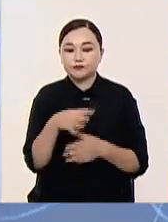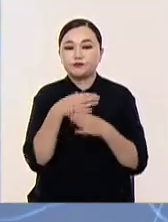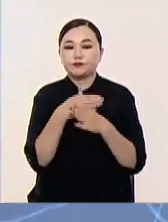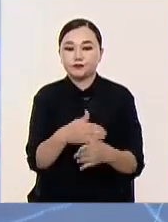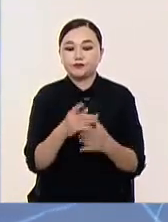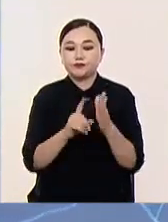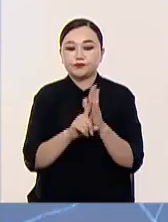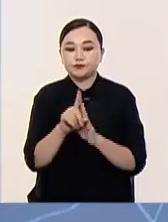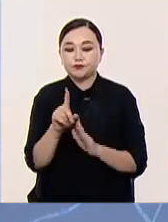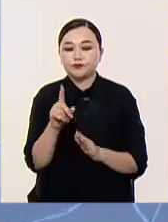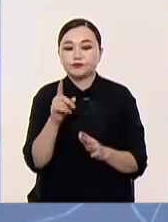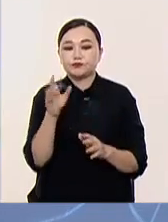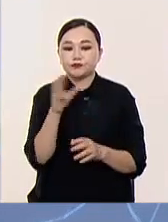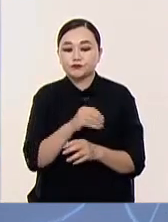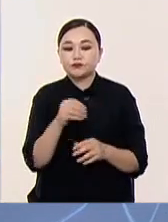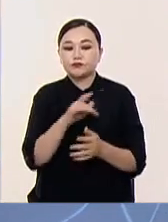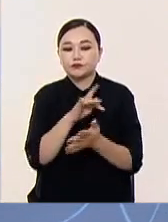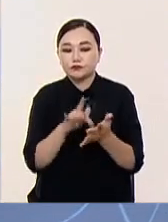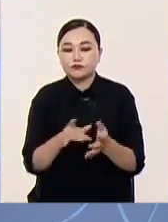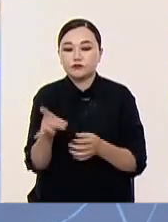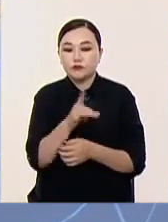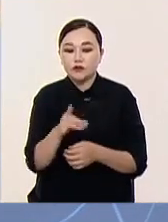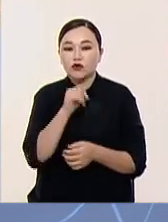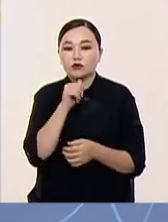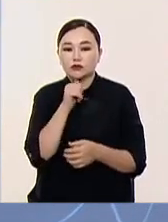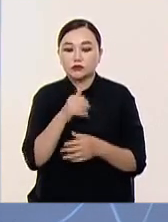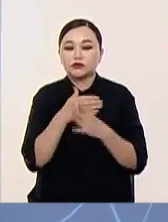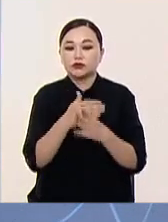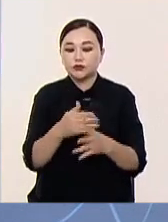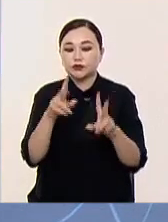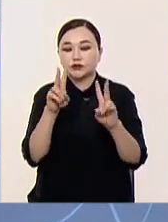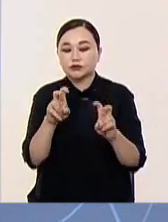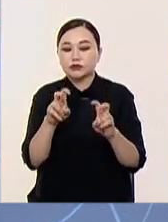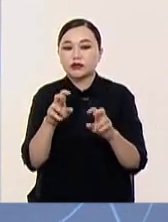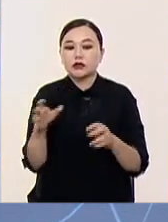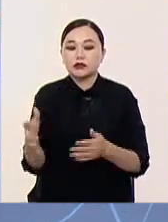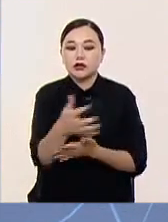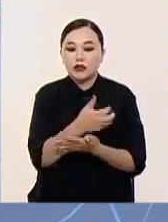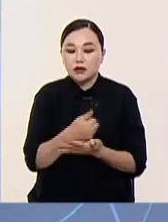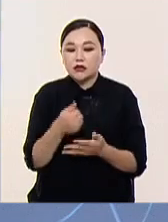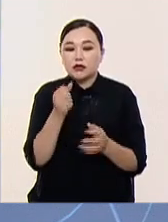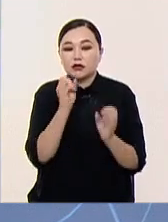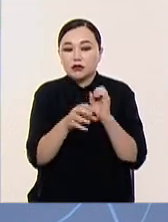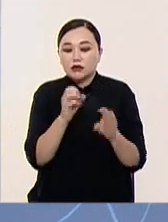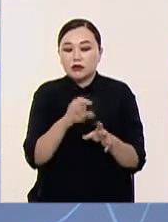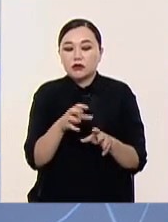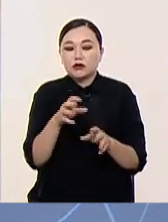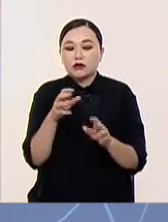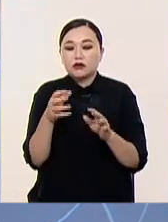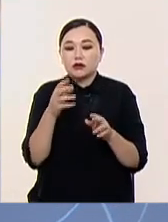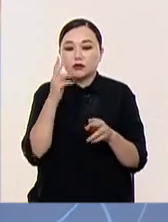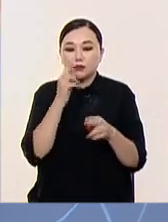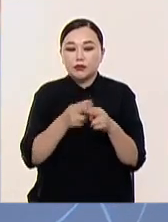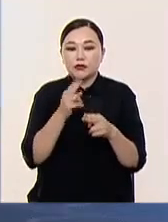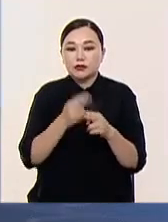беріп жатыр. Қалалар мен аудандар Қостанайға көмек хэштегімен жұрттан жиналған жылуды арқадағы ағайынға